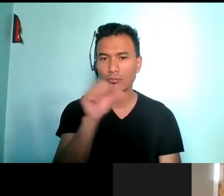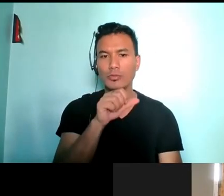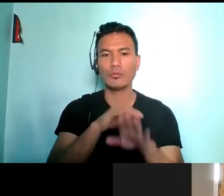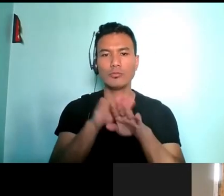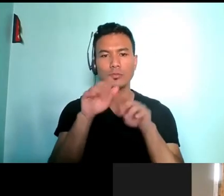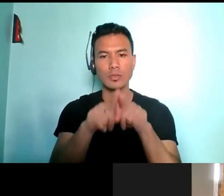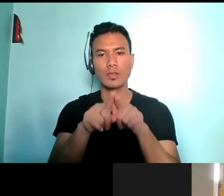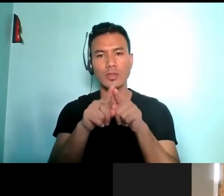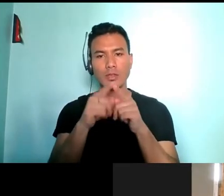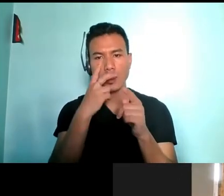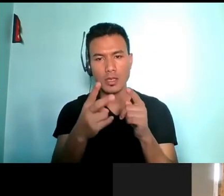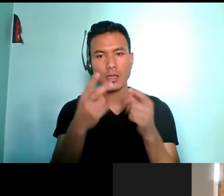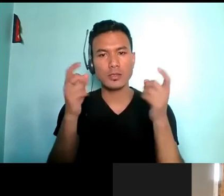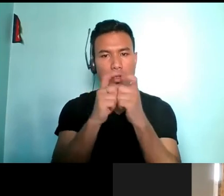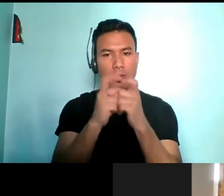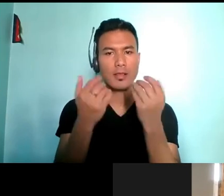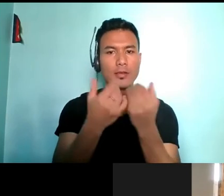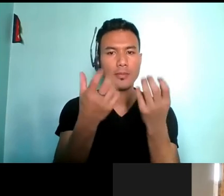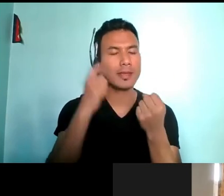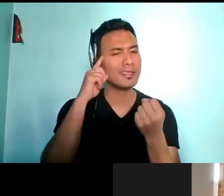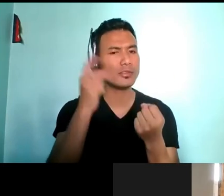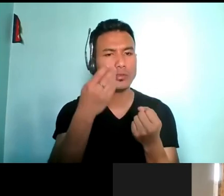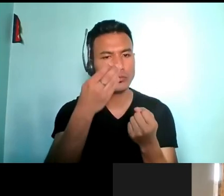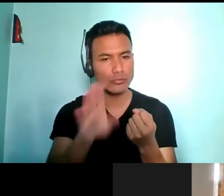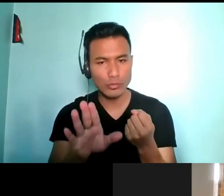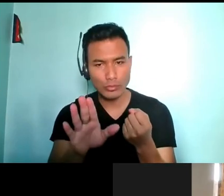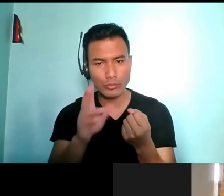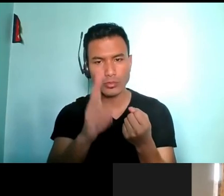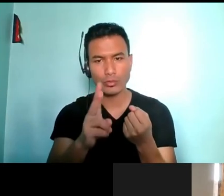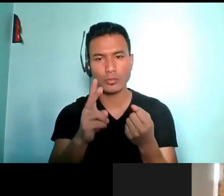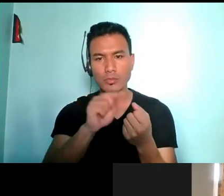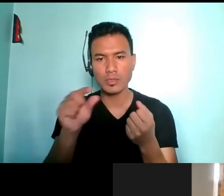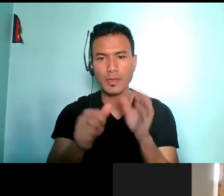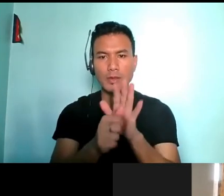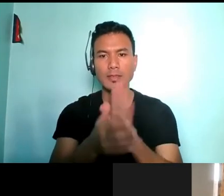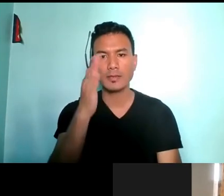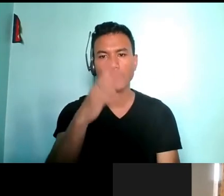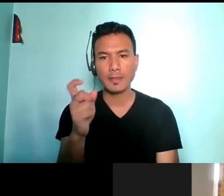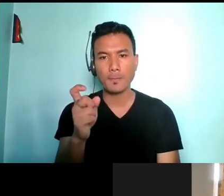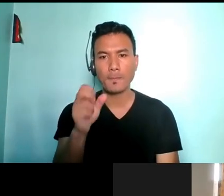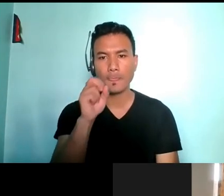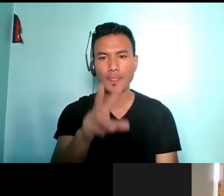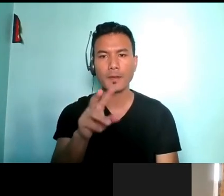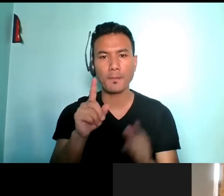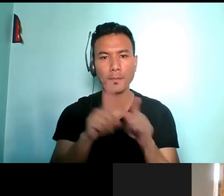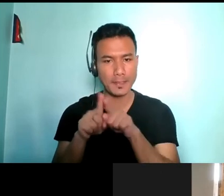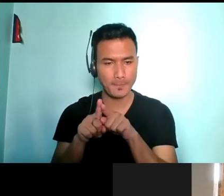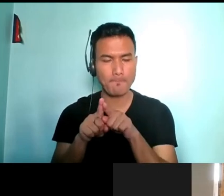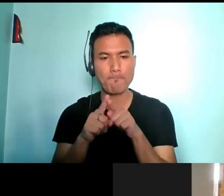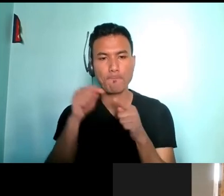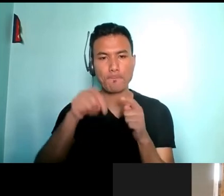गर्नु पाएको भएदेखि चाहिँ अलिकति सजिलो हुन्थ्यो मलाई केसहरू अगाडि लैजानको लागि तर पनि